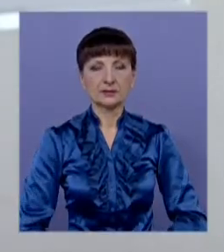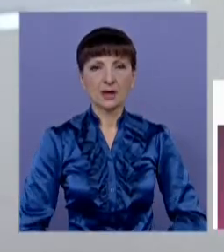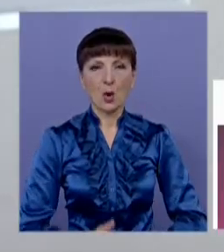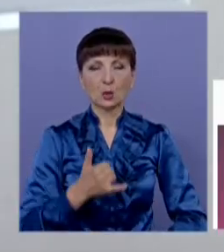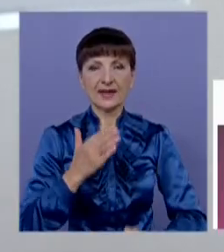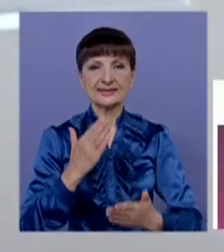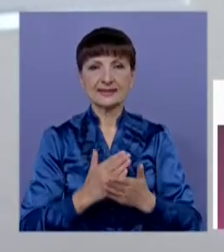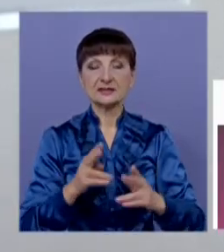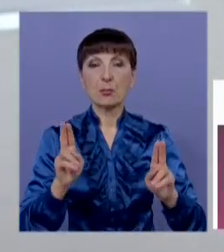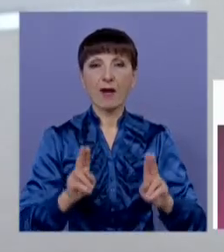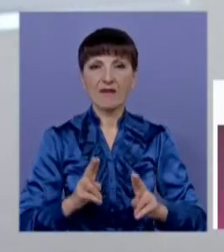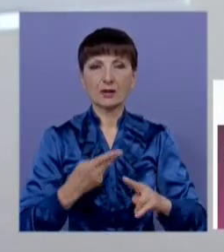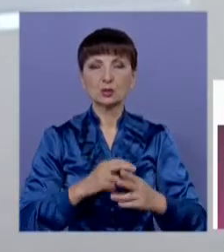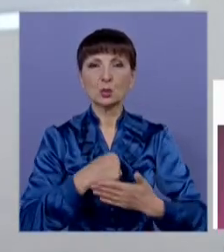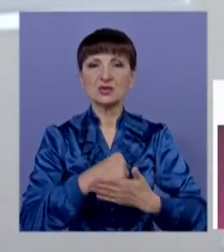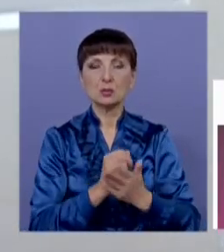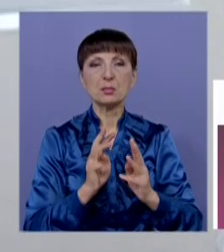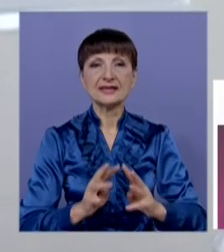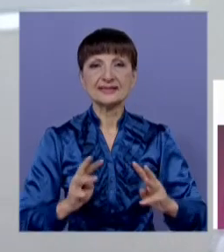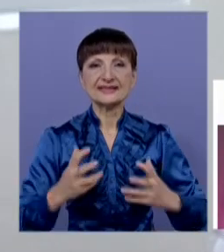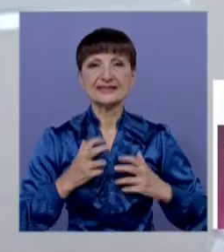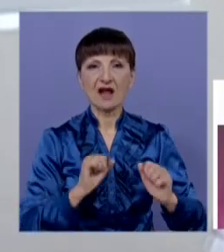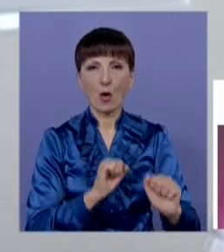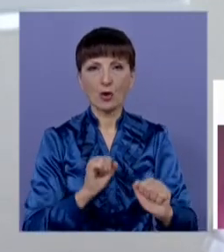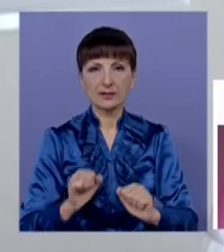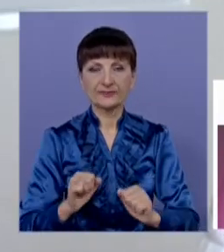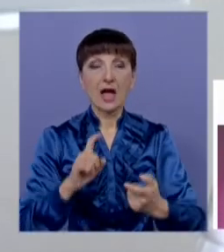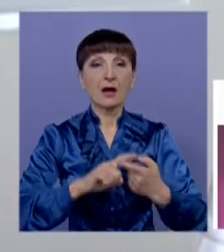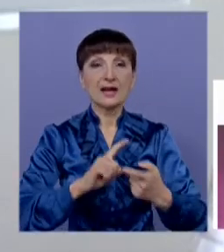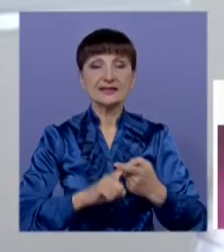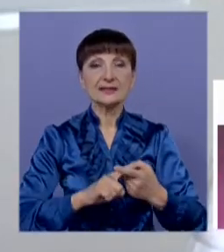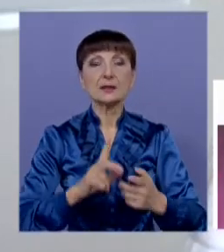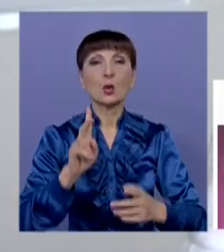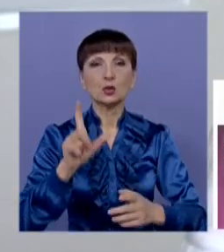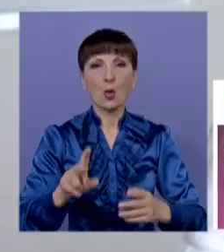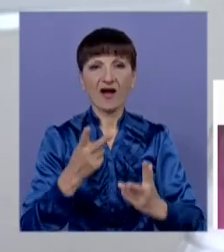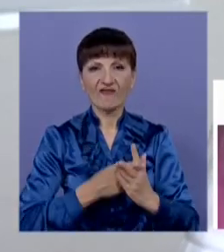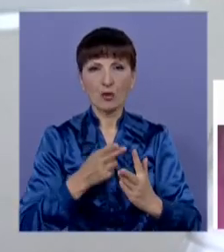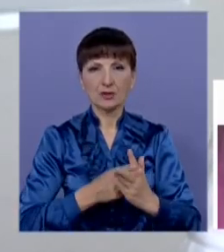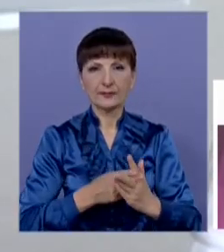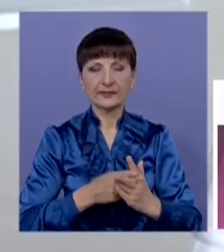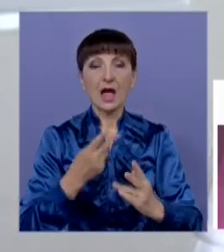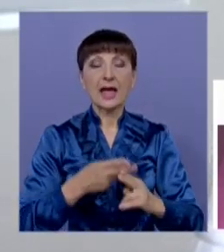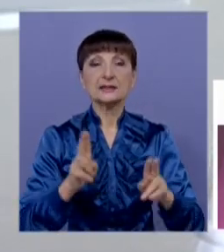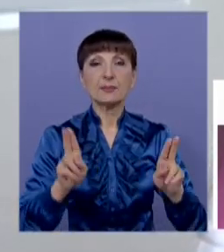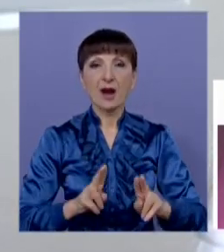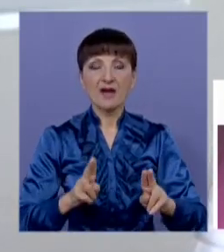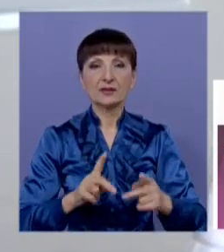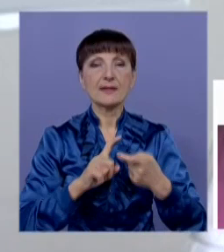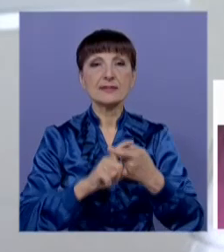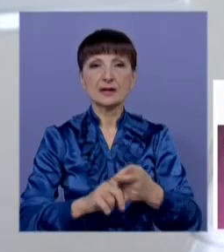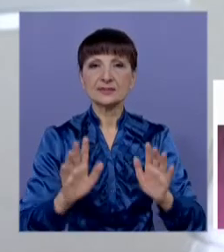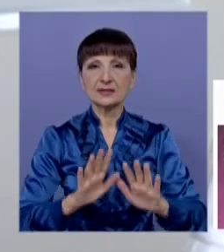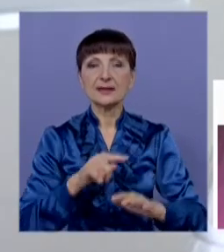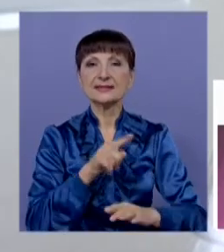У нас есть правила, которые установлены Министерством здравоохранения касательно претендентов на квоты. Так вот, эти правила не